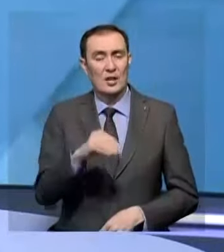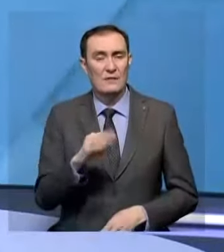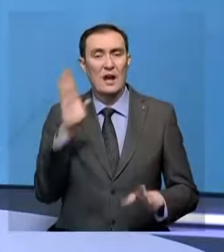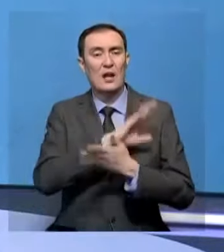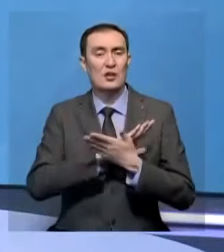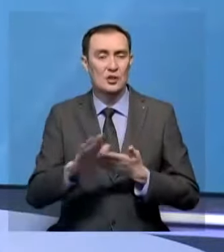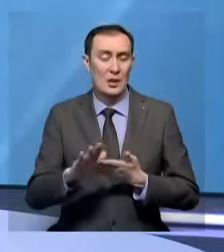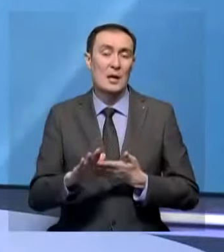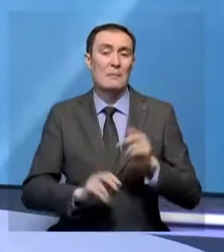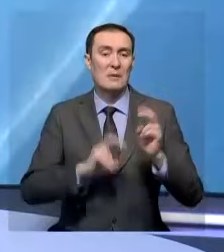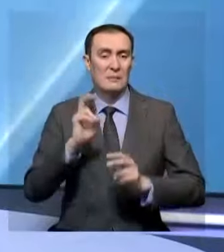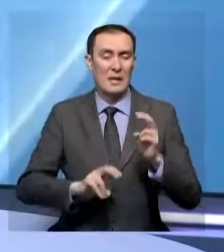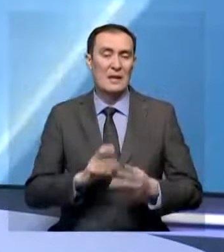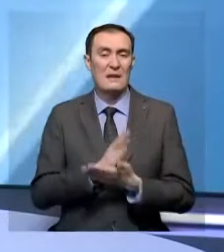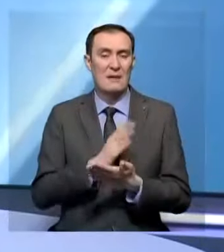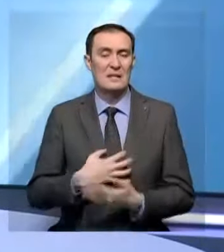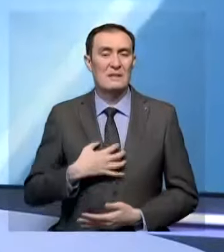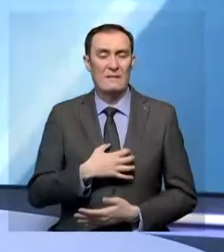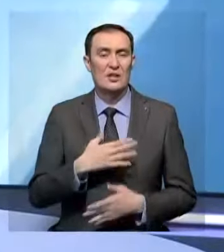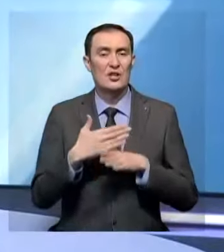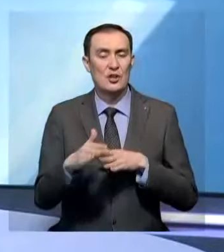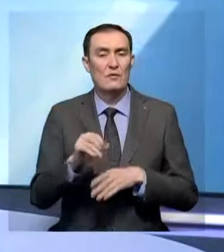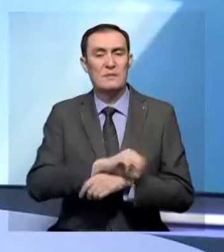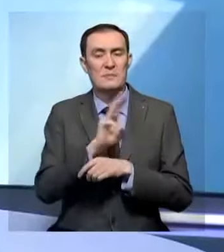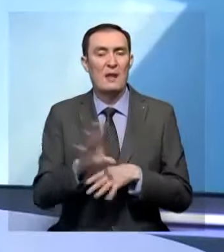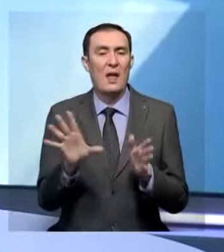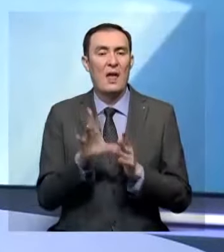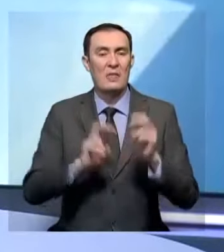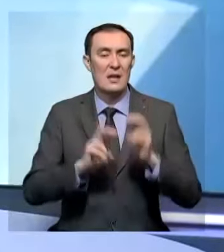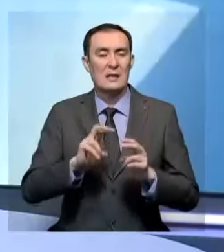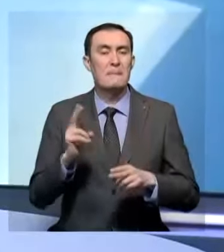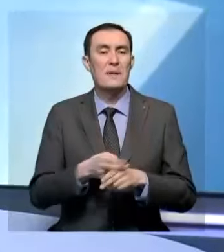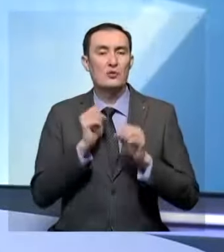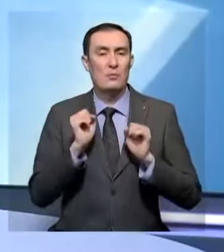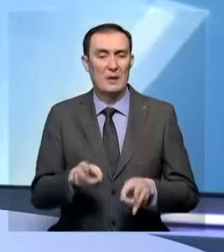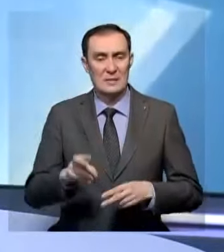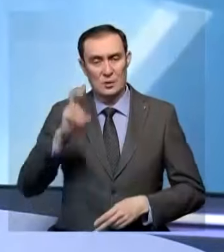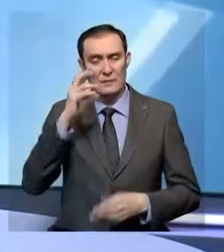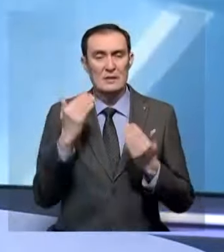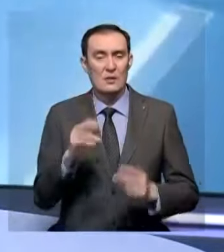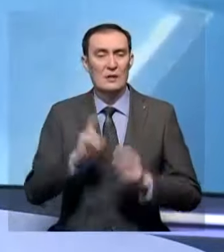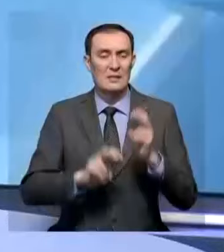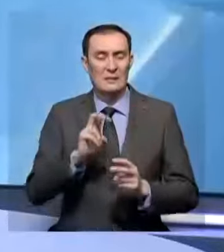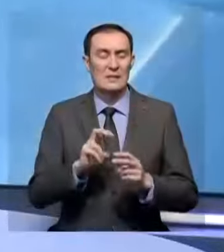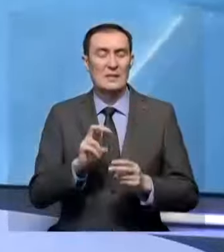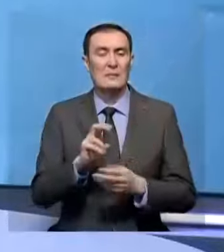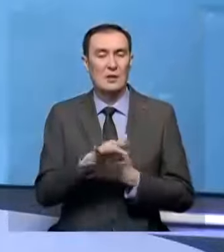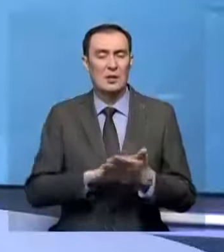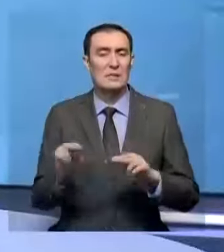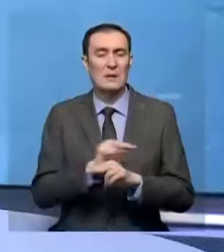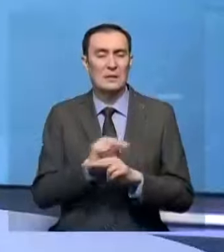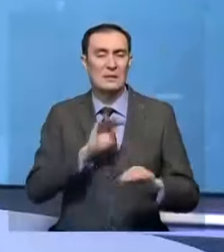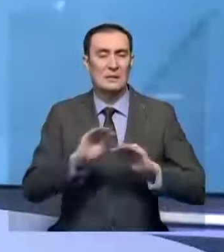и экологичные. Предприятие является важным звеном в обеспечении энергобезопасности страны. Сегодня на заводе идет модернизация